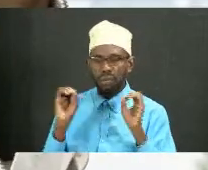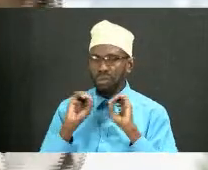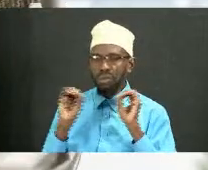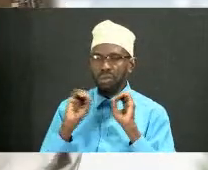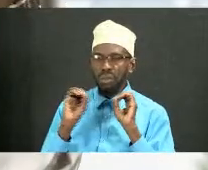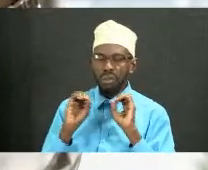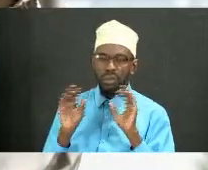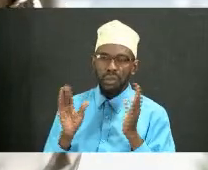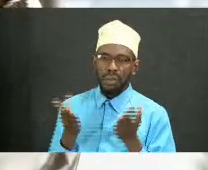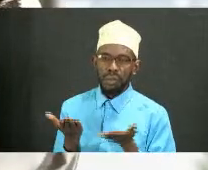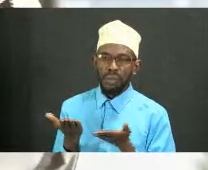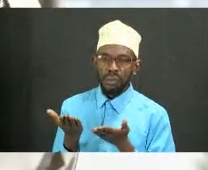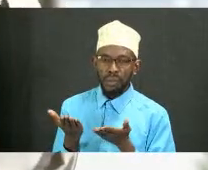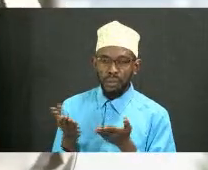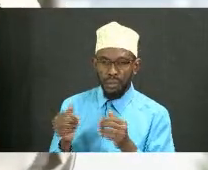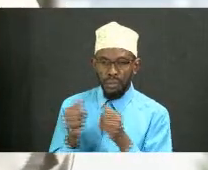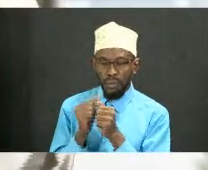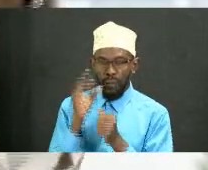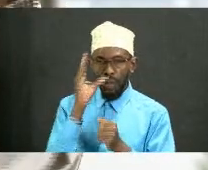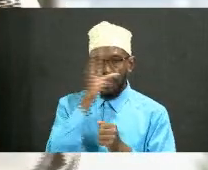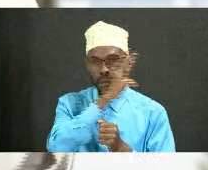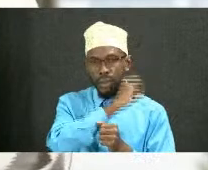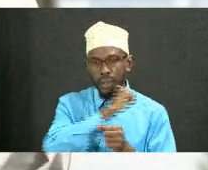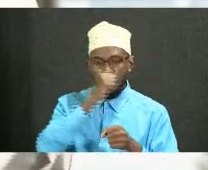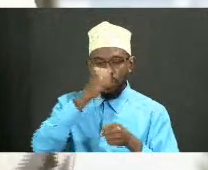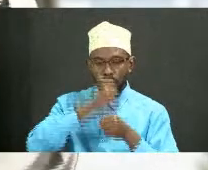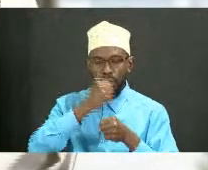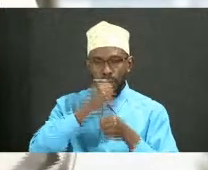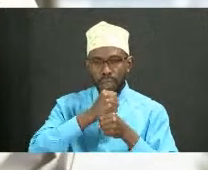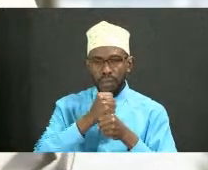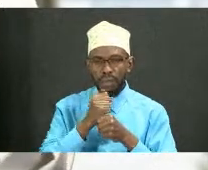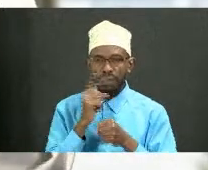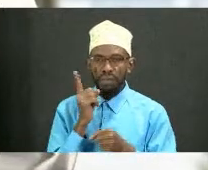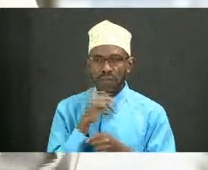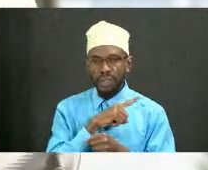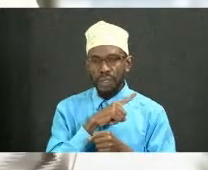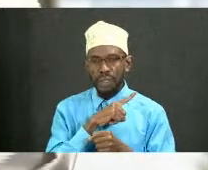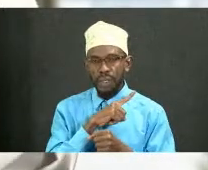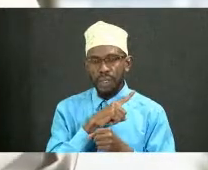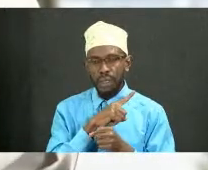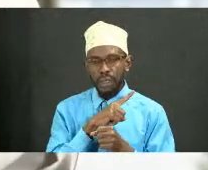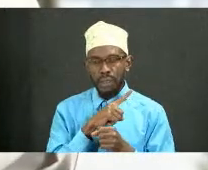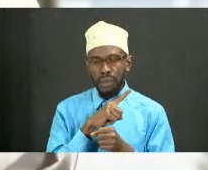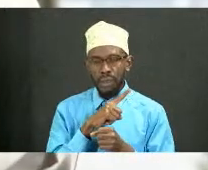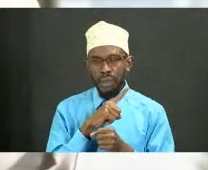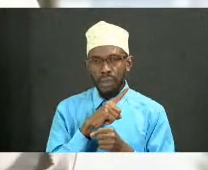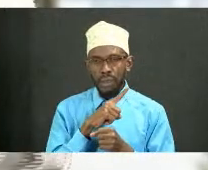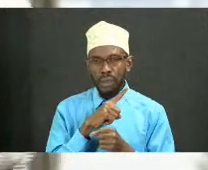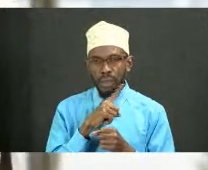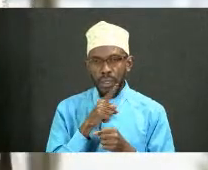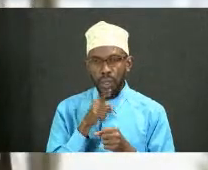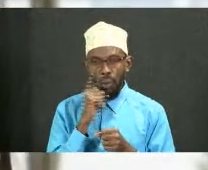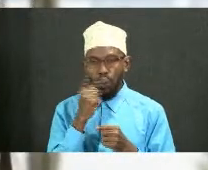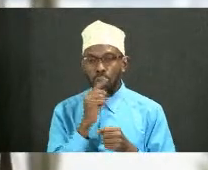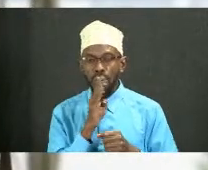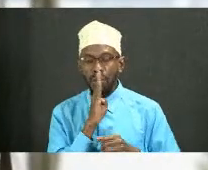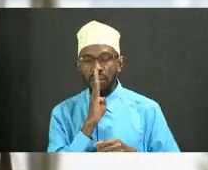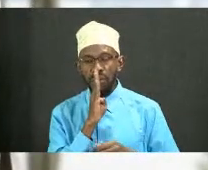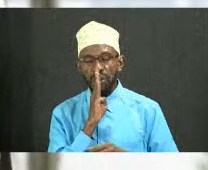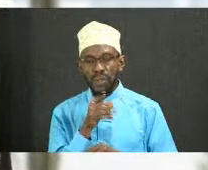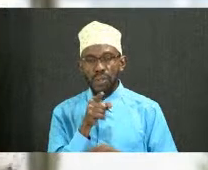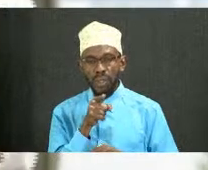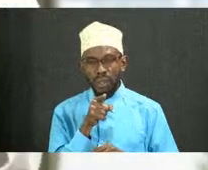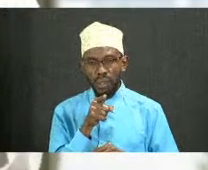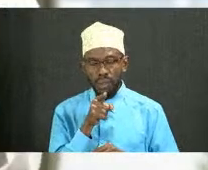hana mkopo wote. Wakikosa ajira ama pato lao likiwa limekatika, yule ambaye yuko na